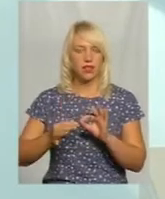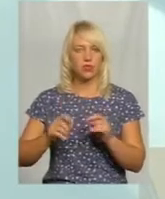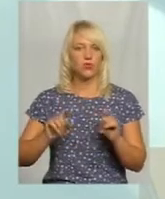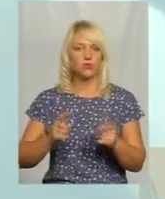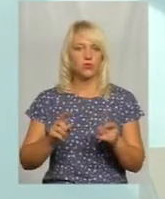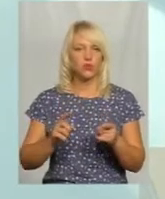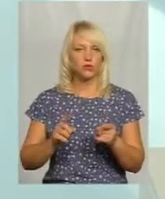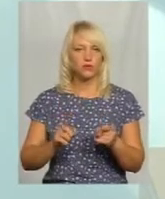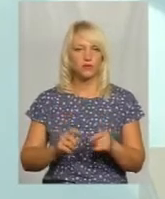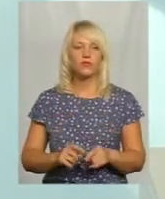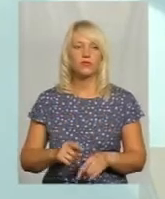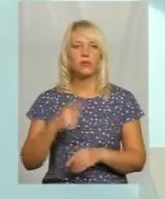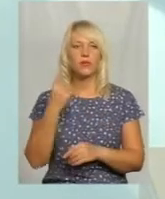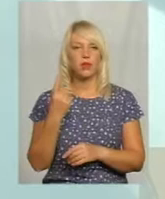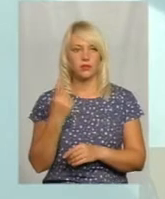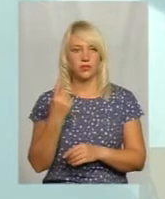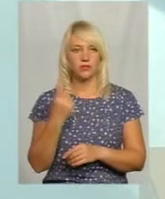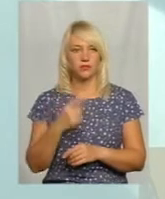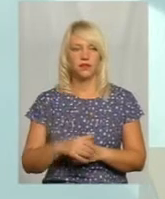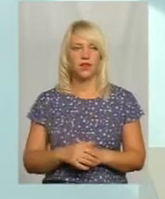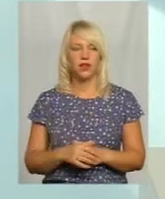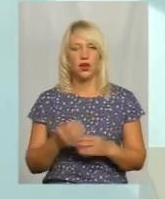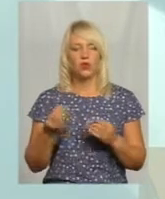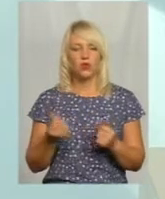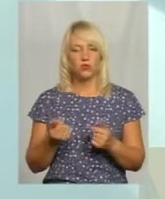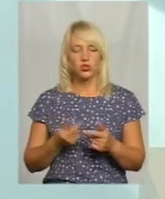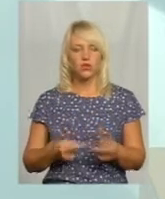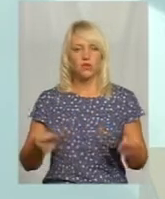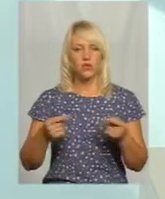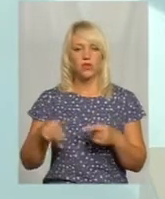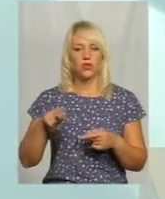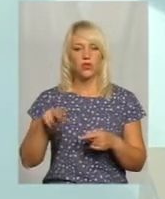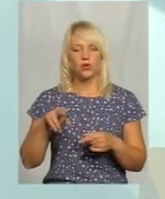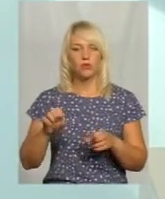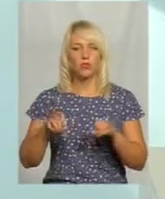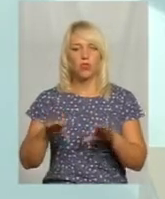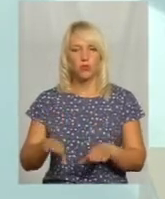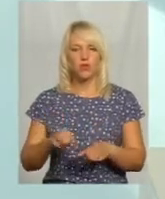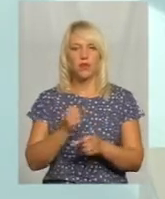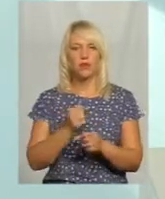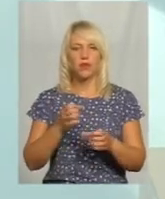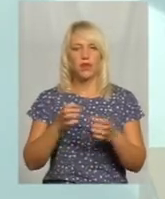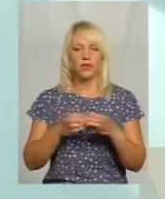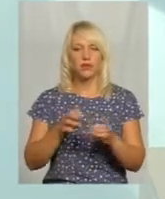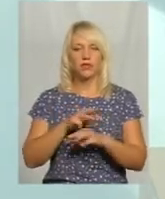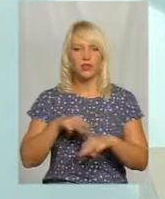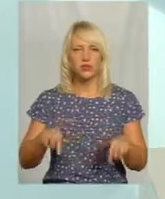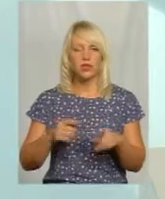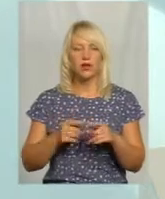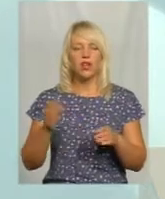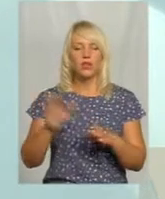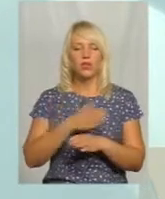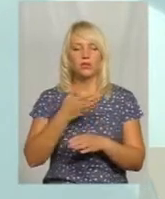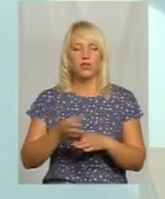Чому? Перше, кошти відповідно до постанови Кабінету міністрів розподіляються і